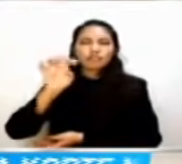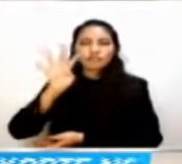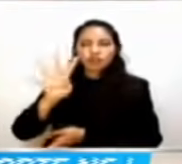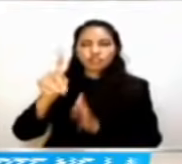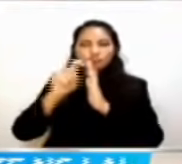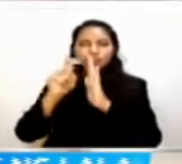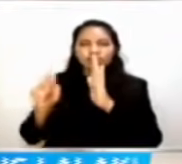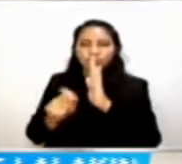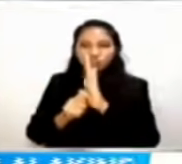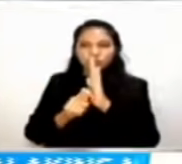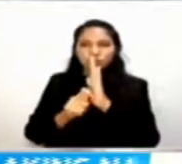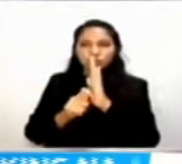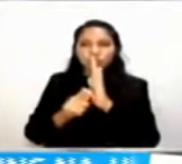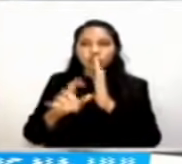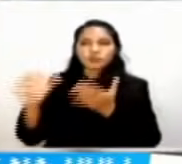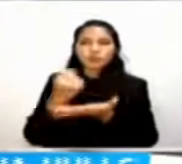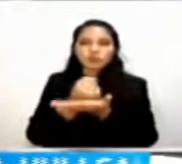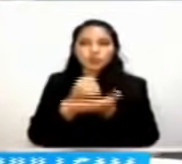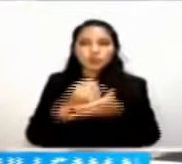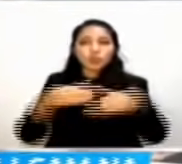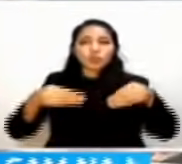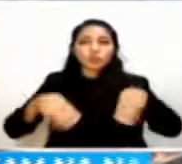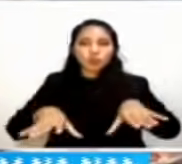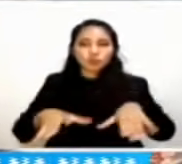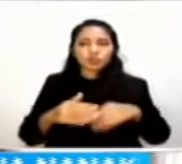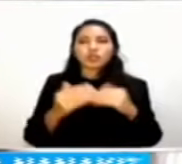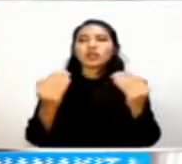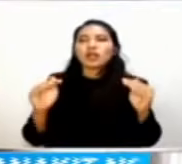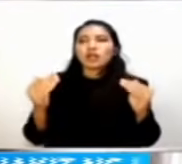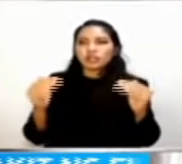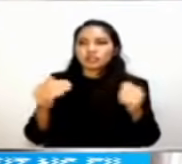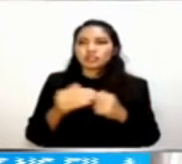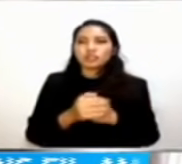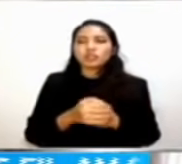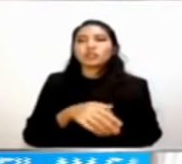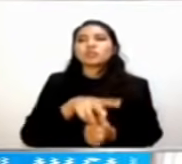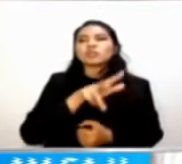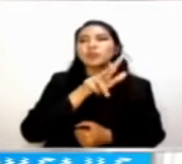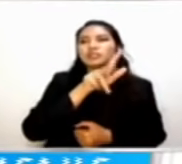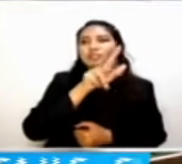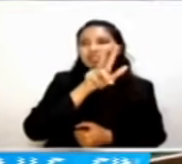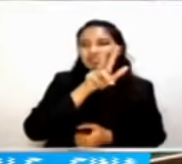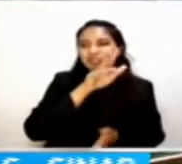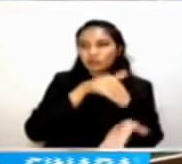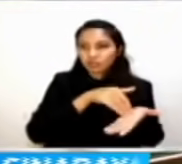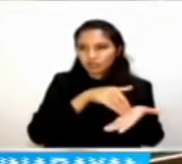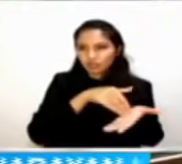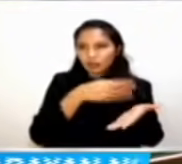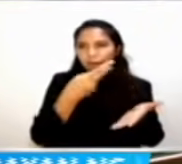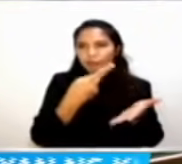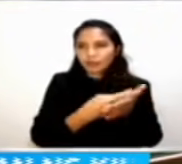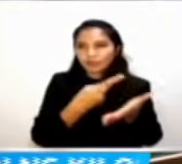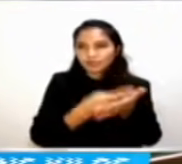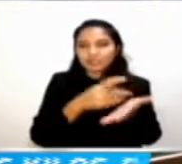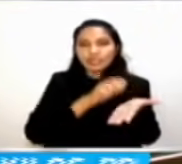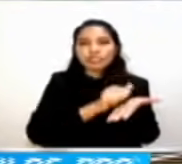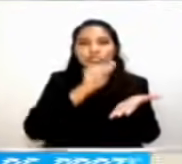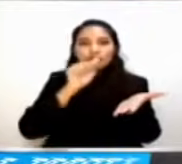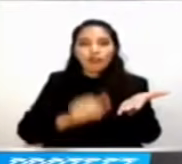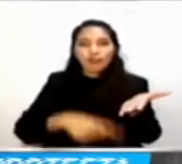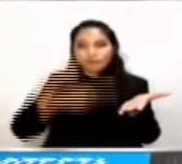Pilipino ay katumbas ng 23,000 pesos na kinalta sa taunang kita ng bawat isang